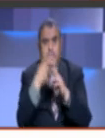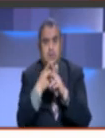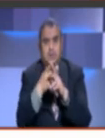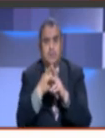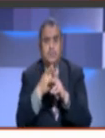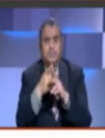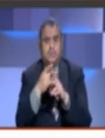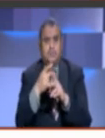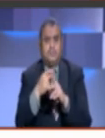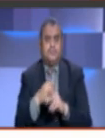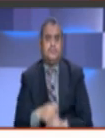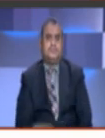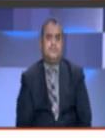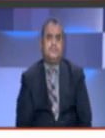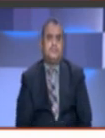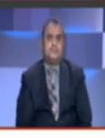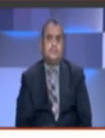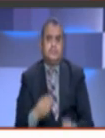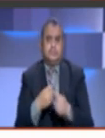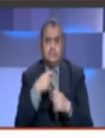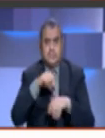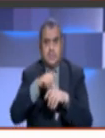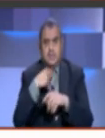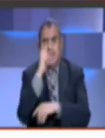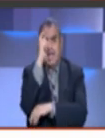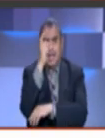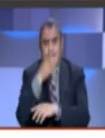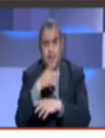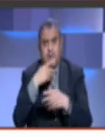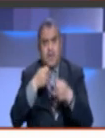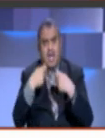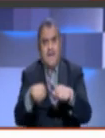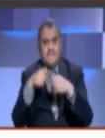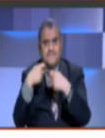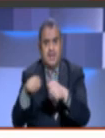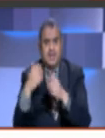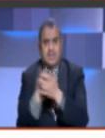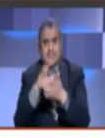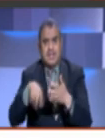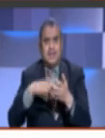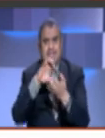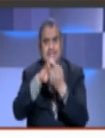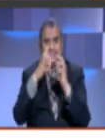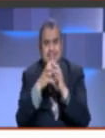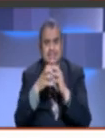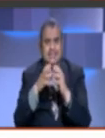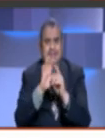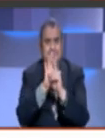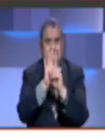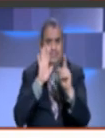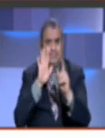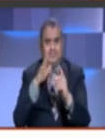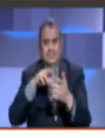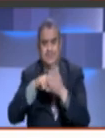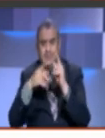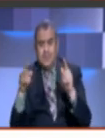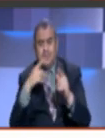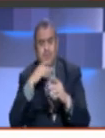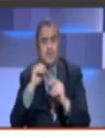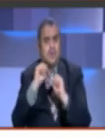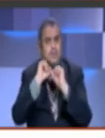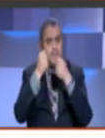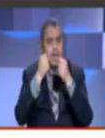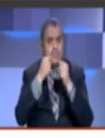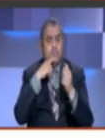والتباعد أو يعني مسألة العبادات اللي أيضا تم غلق المساجد لتجنب التكدس والزحام في هذا التوقيت